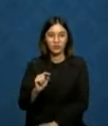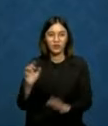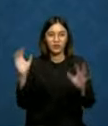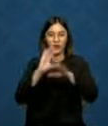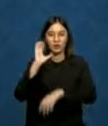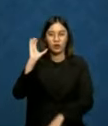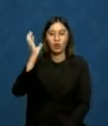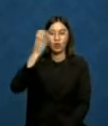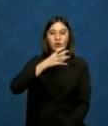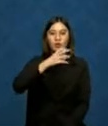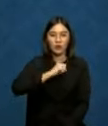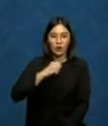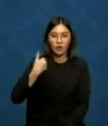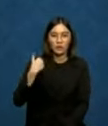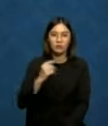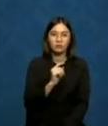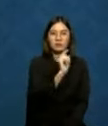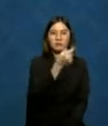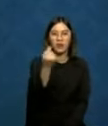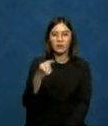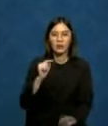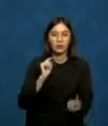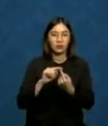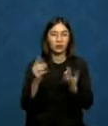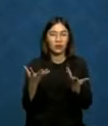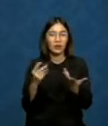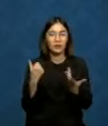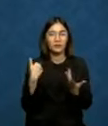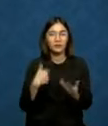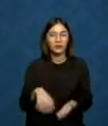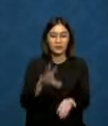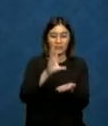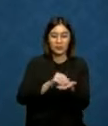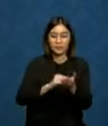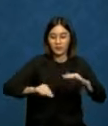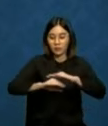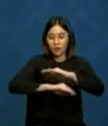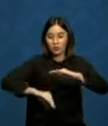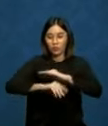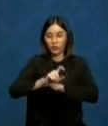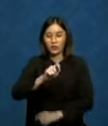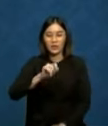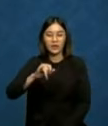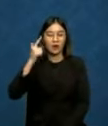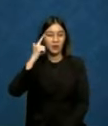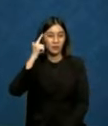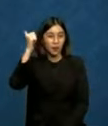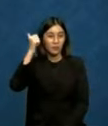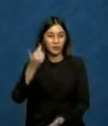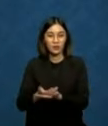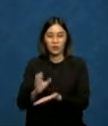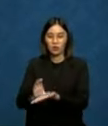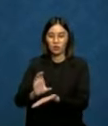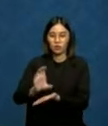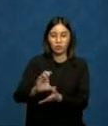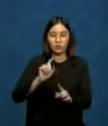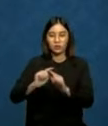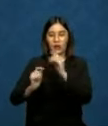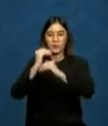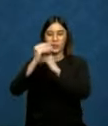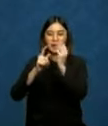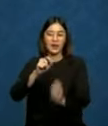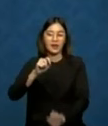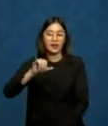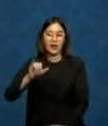เก่าธุรกิจแบบสมัยใหม่ประเภท Big Dataประเภท AIการลงทุนในชิปเพื่อการพัฒนา